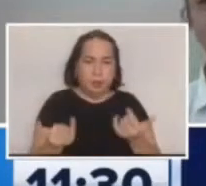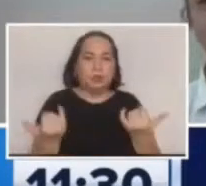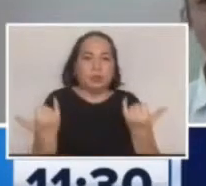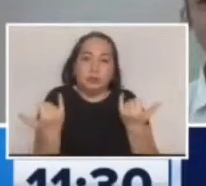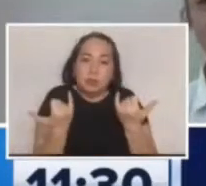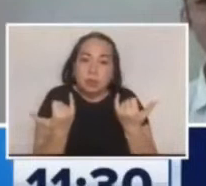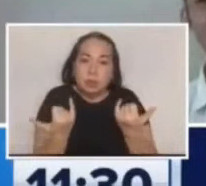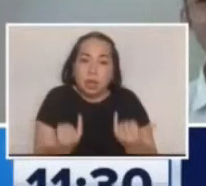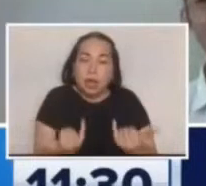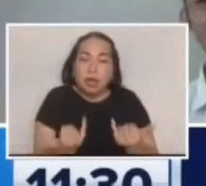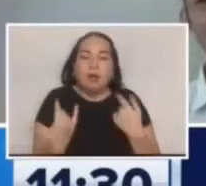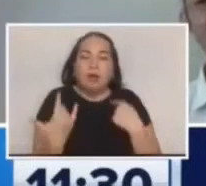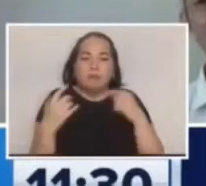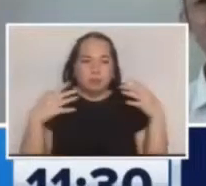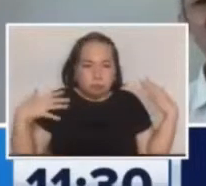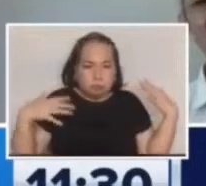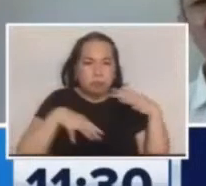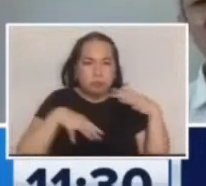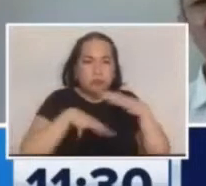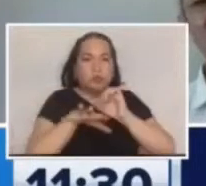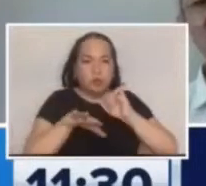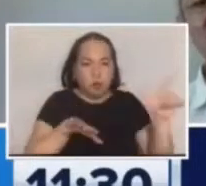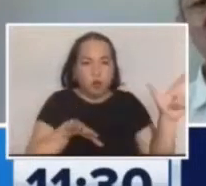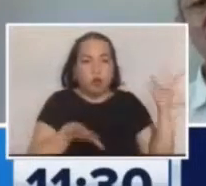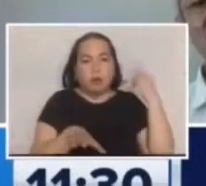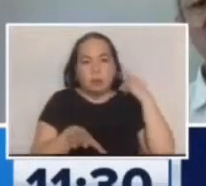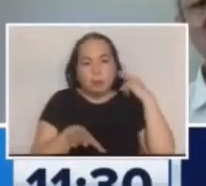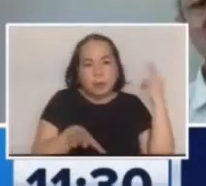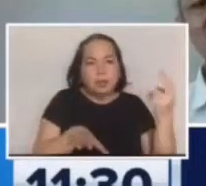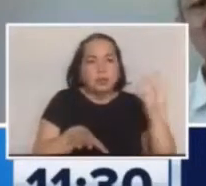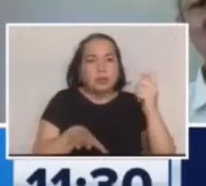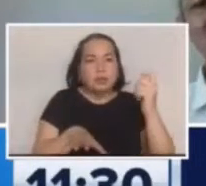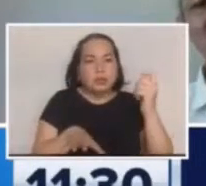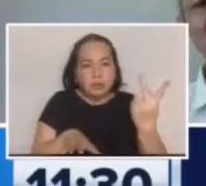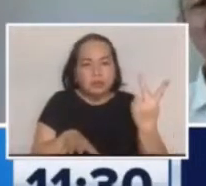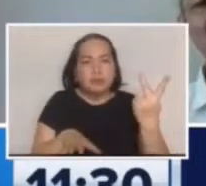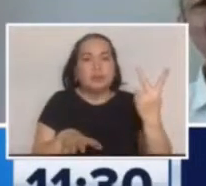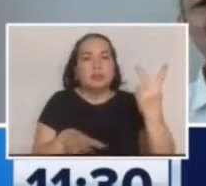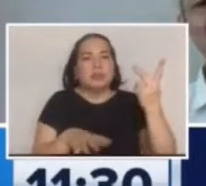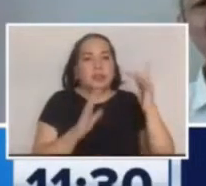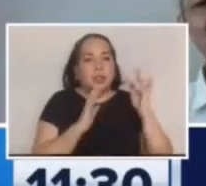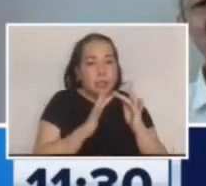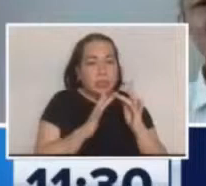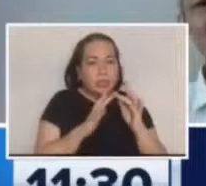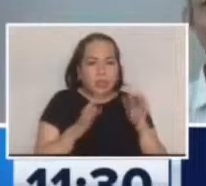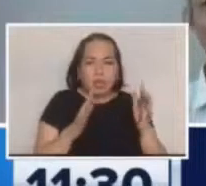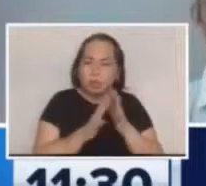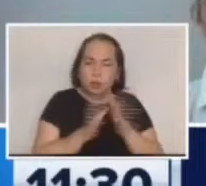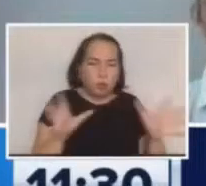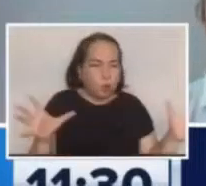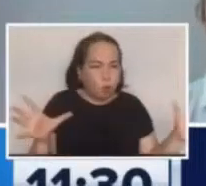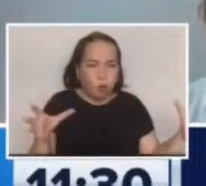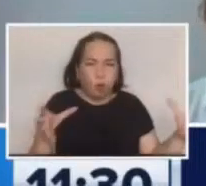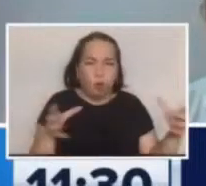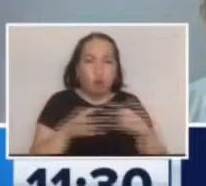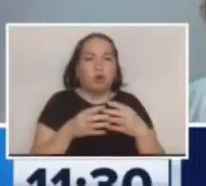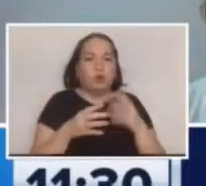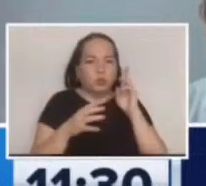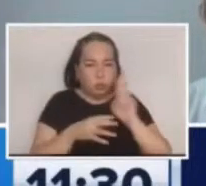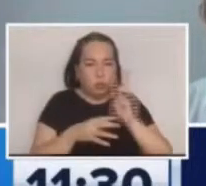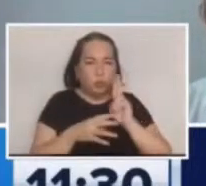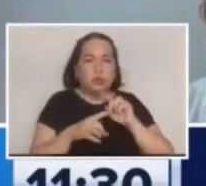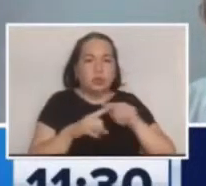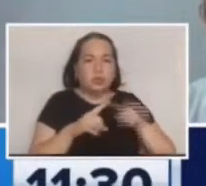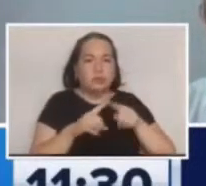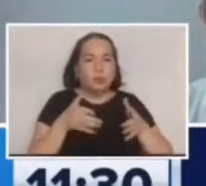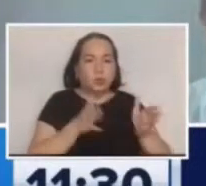pero kailangan ding we stay safe. Ang health and safety ng ating teachers and learners ay